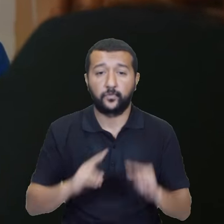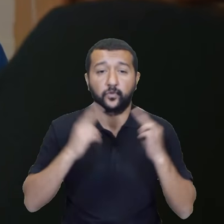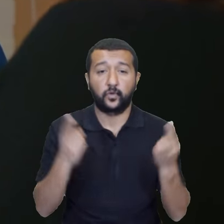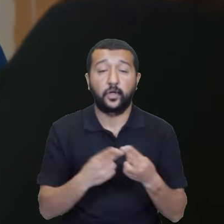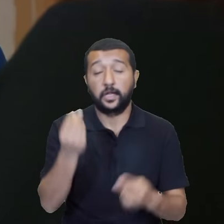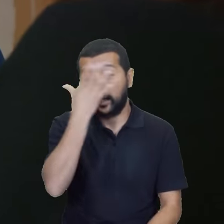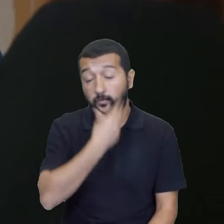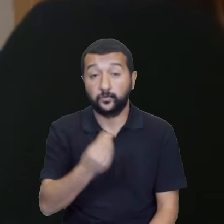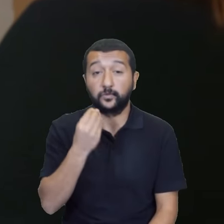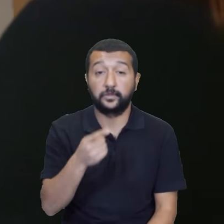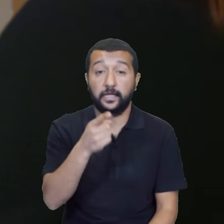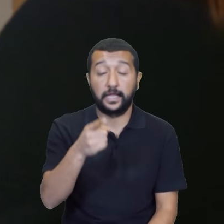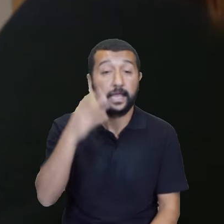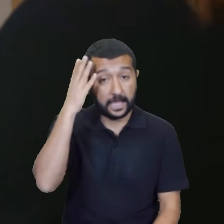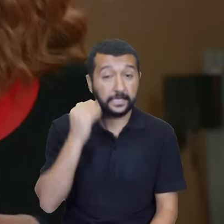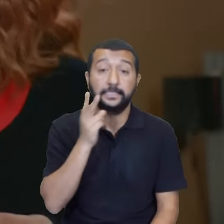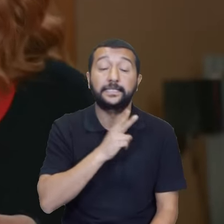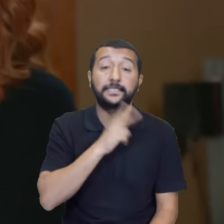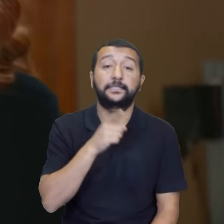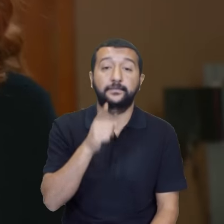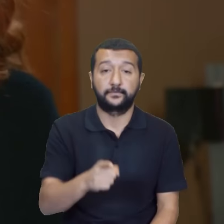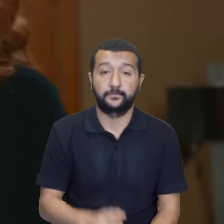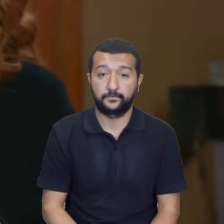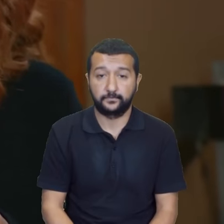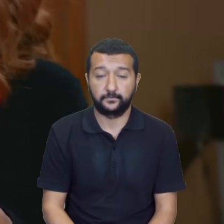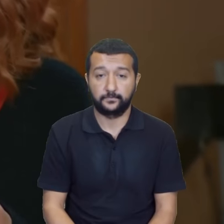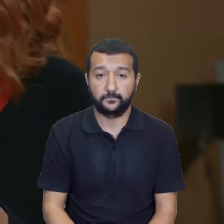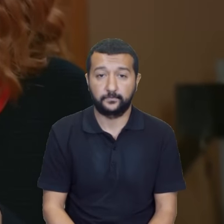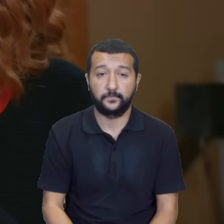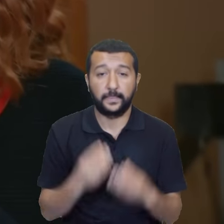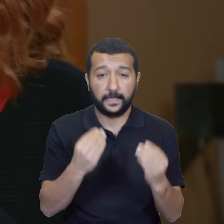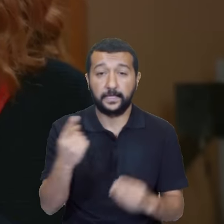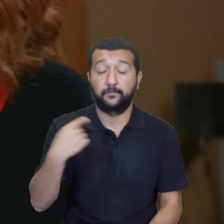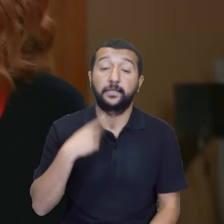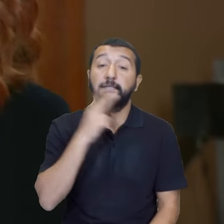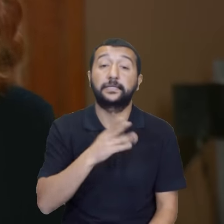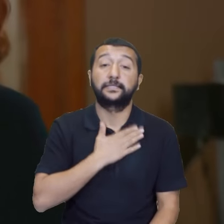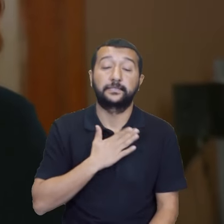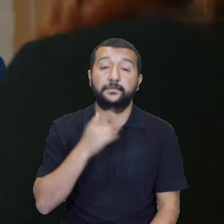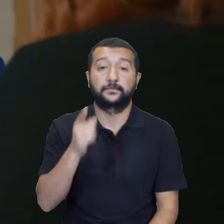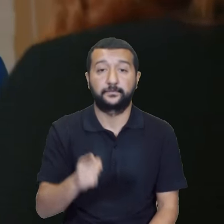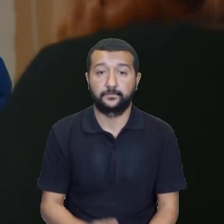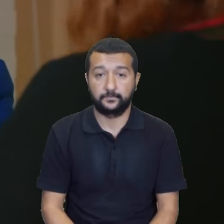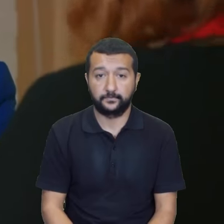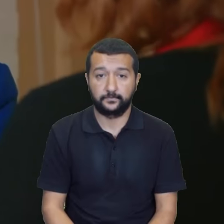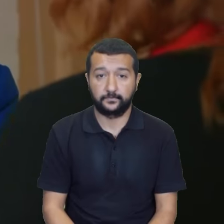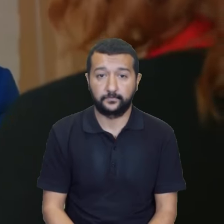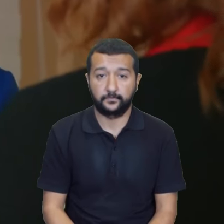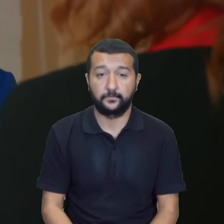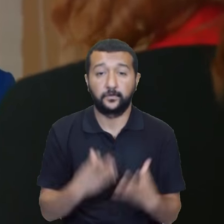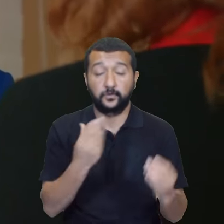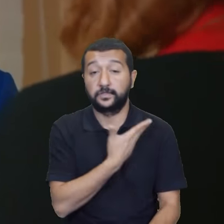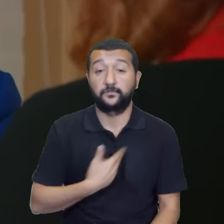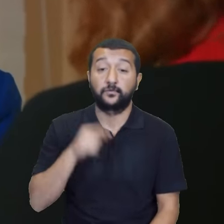Dünyanın en güzel, en anlayışlı teyzesi. İyi ki benim teyzemsin. Ay.